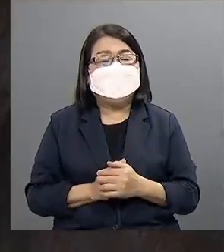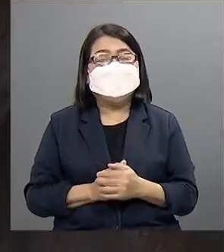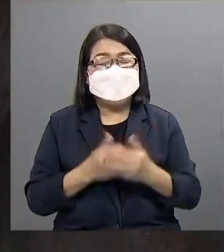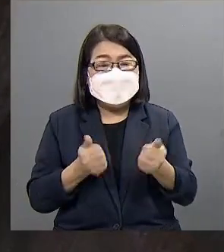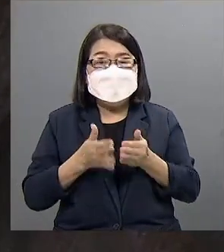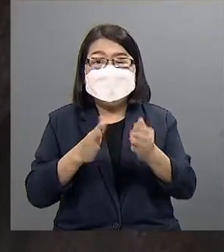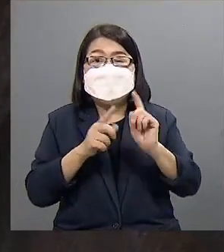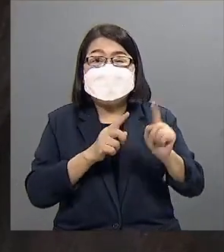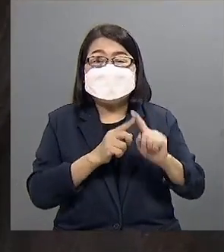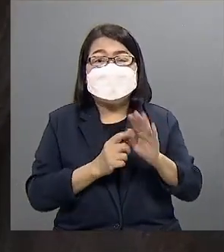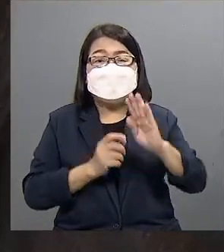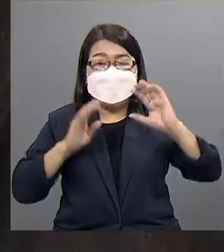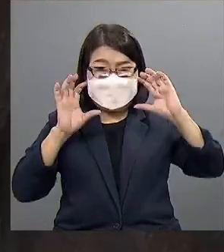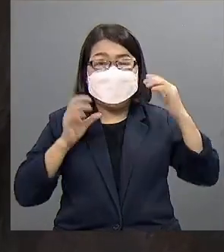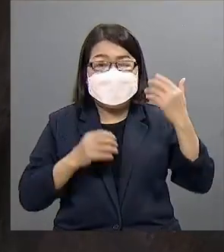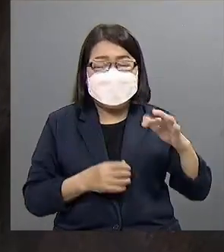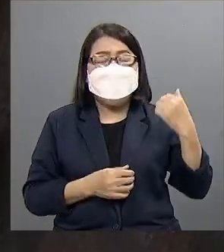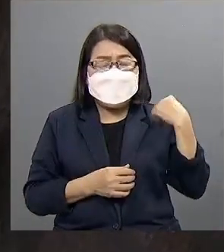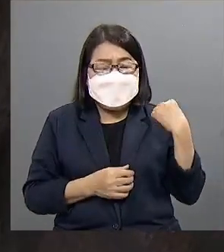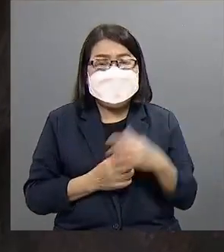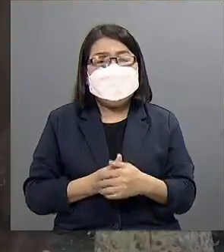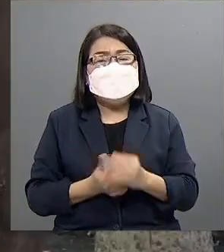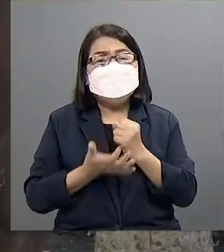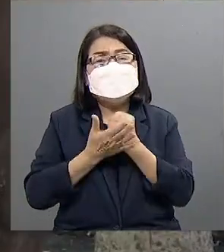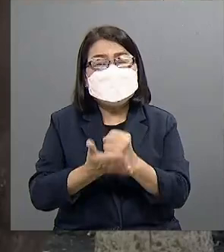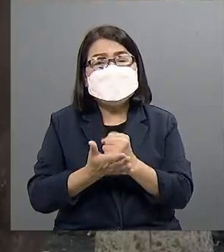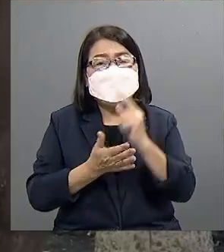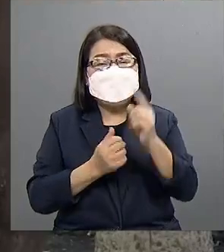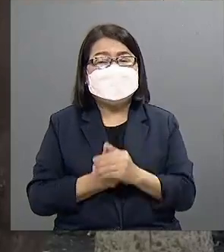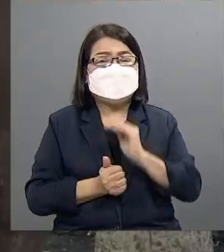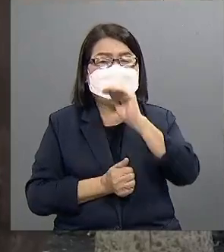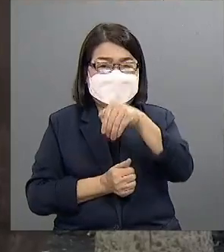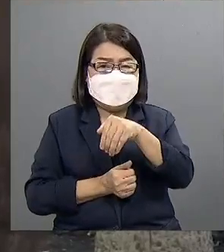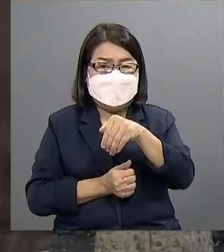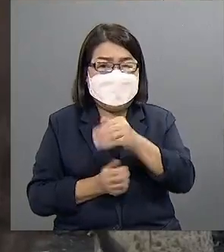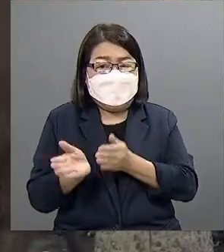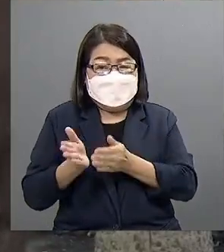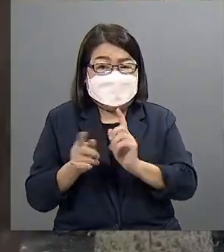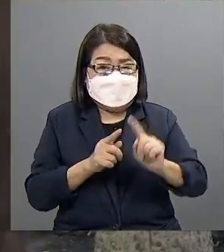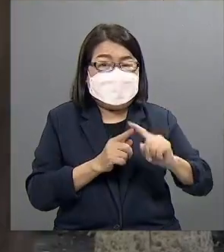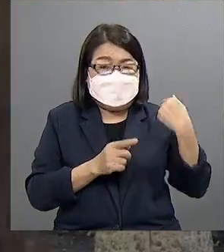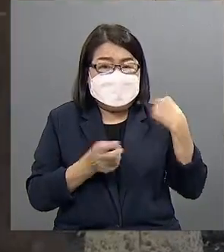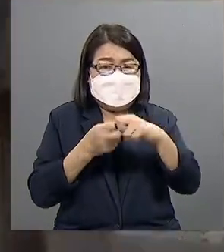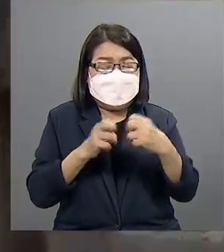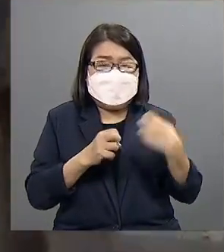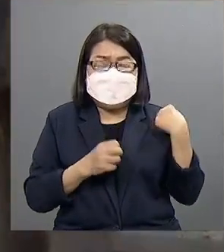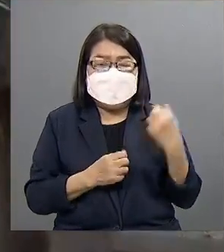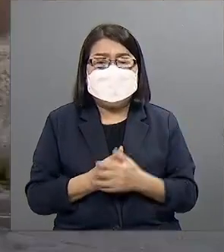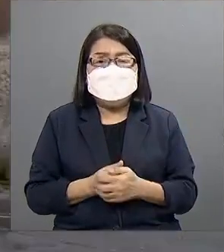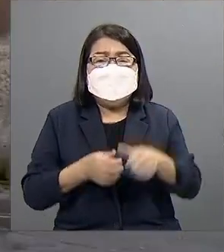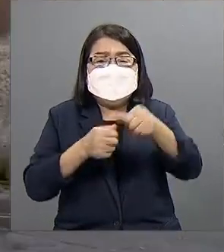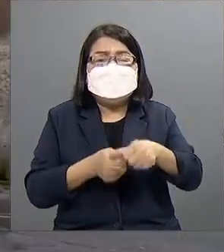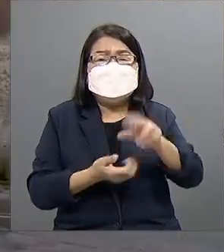าครัฐเองก็ได้หันมาให้ความสำคัญกับเรื่องของช้างในด้านอื่นๆอีกด้วยค่ะอย่างเช่นที่ราชวิทยาลัยจุฬาภ